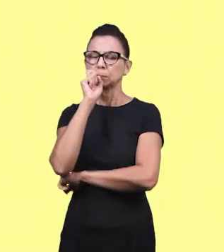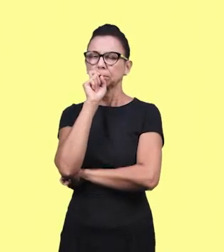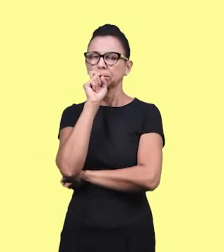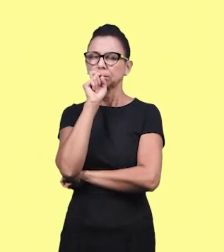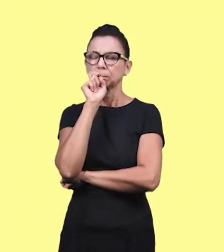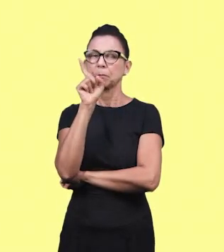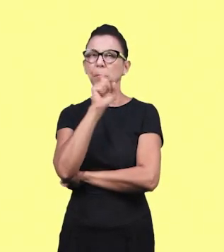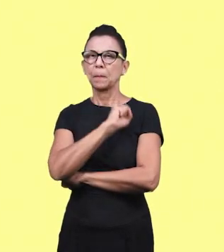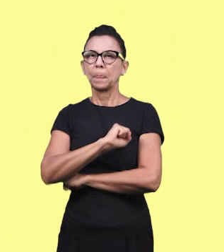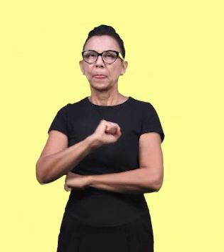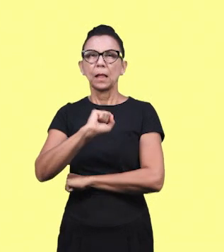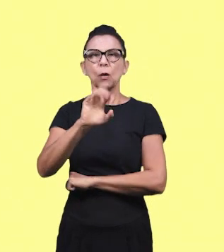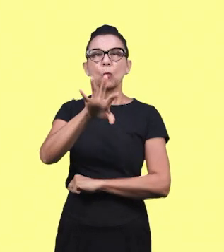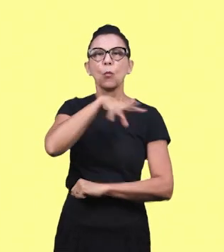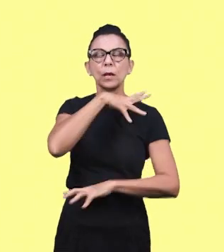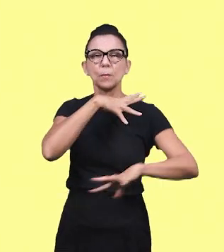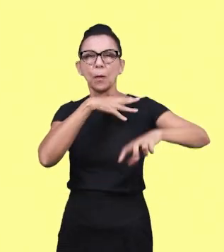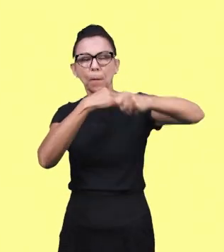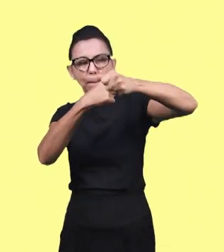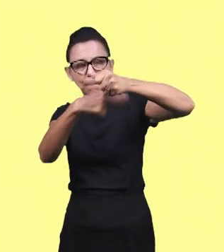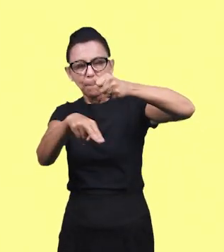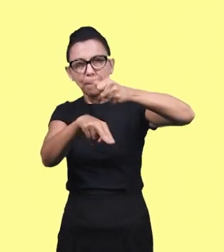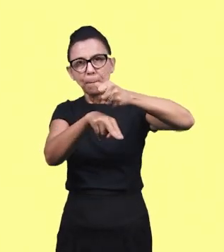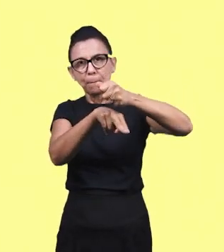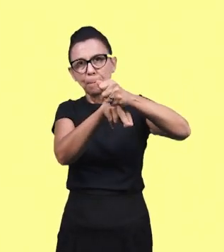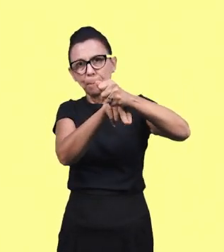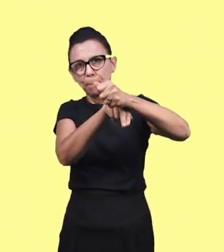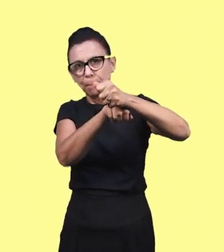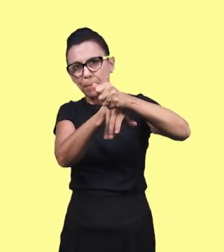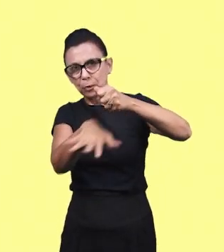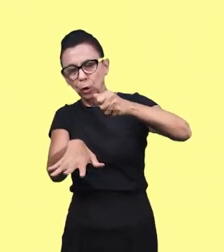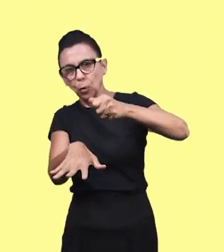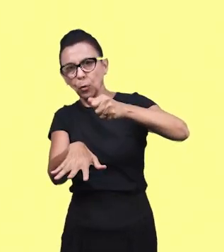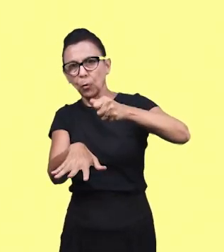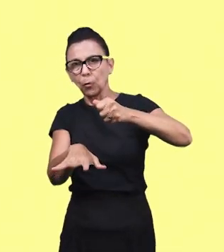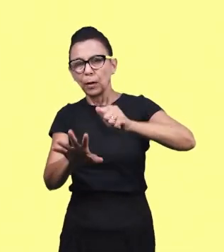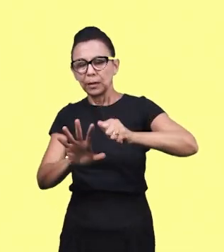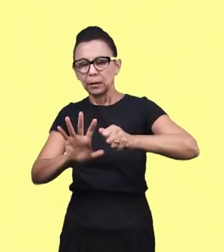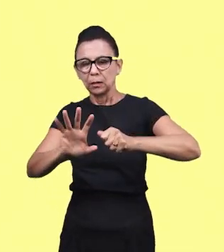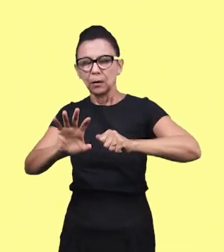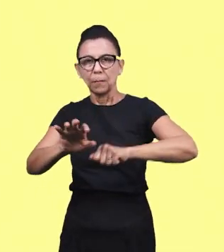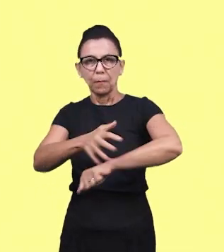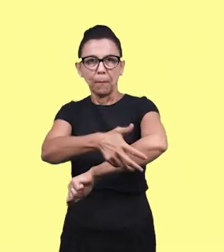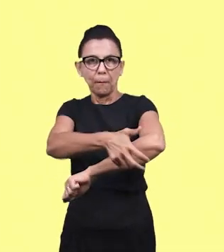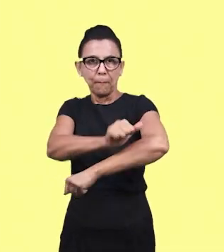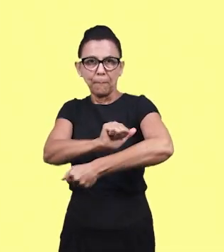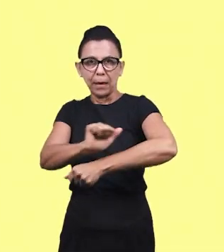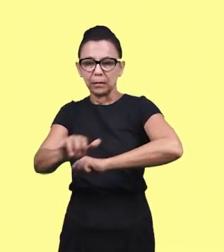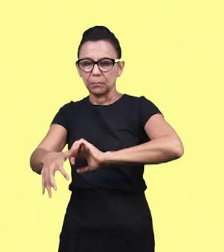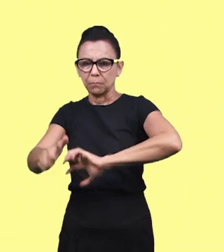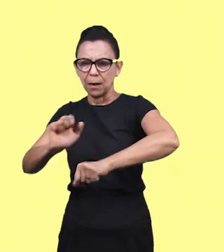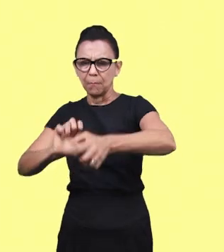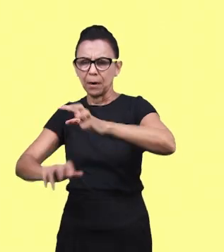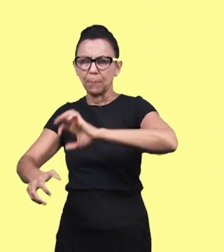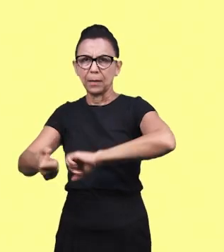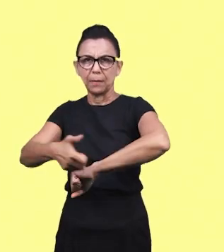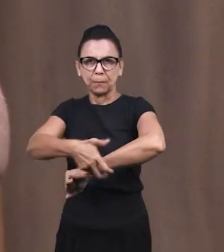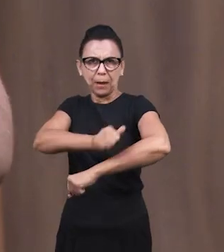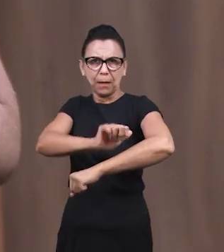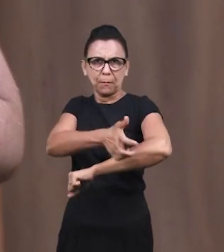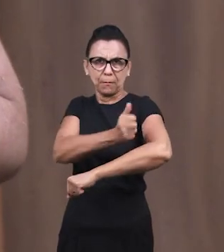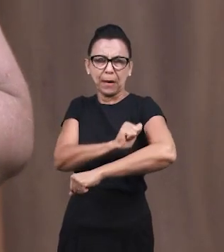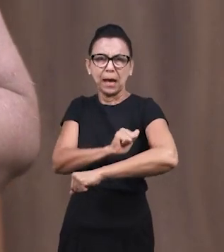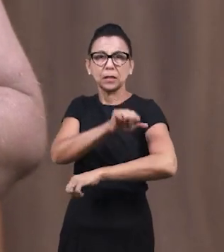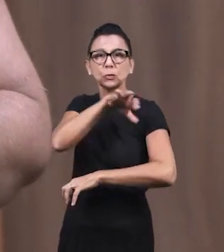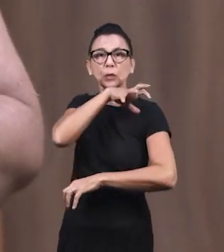de l'animal a fait des habits à Adam et a fait des habits à Ève, a apporté la solution certaine. Le